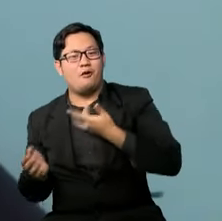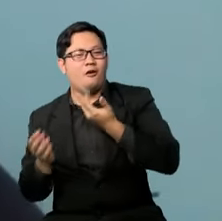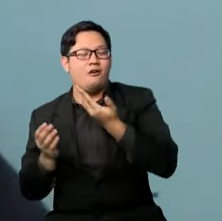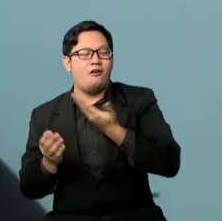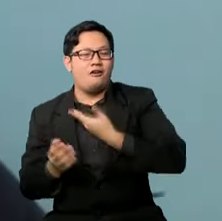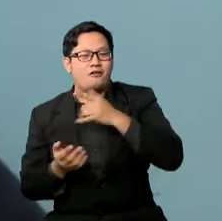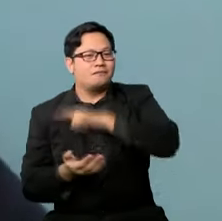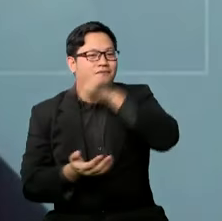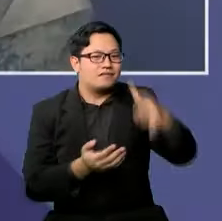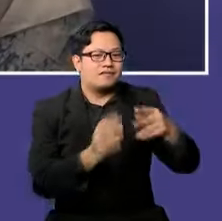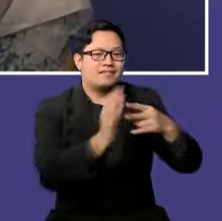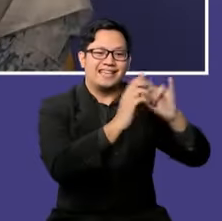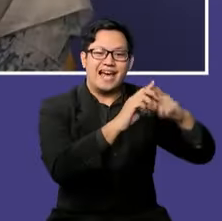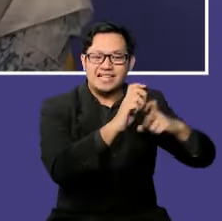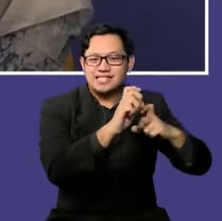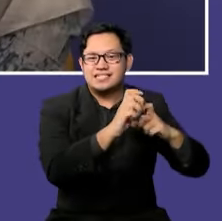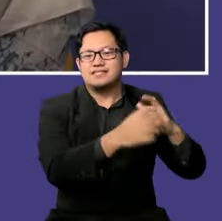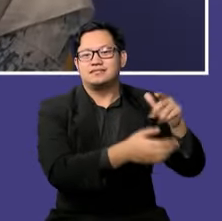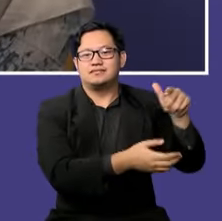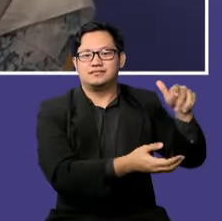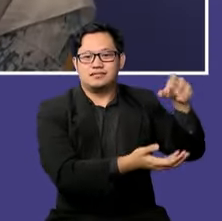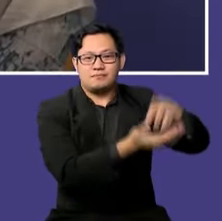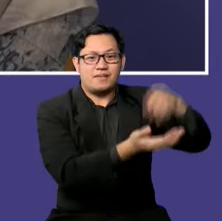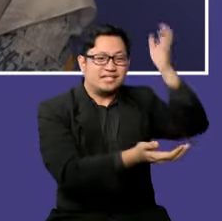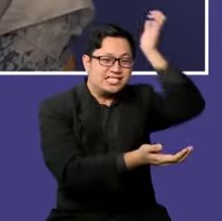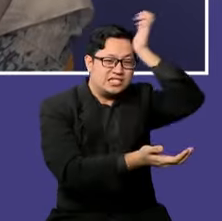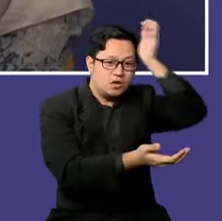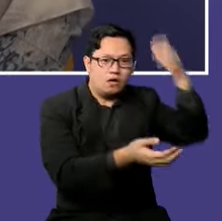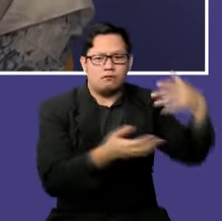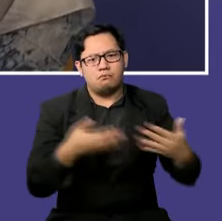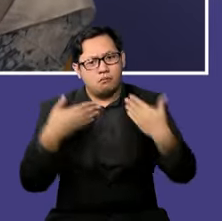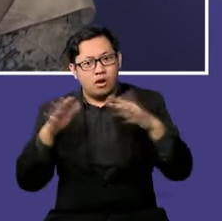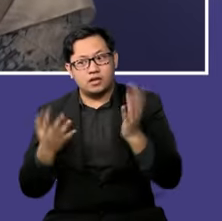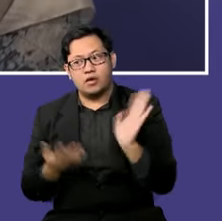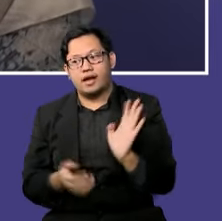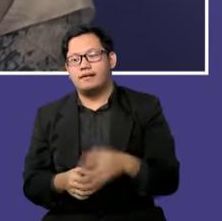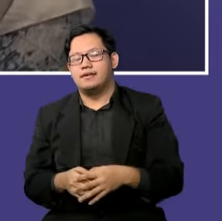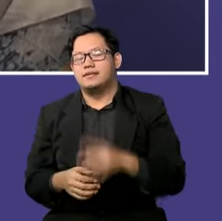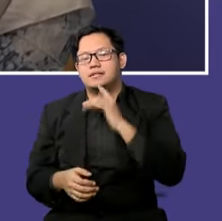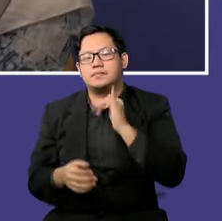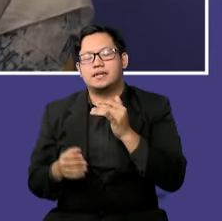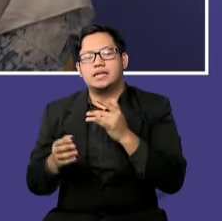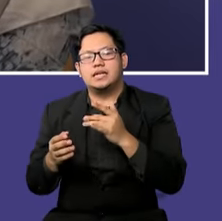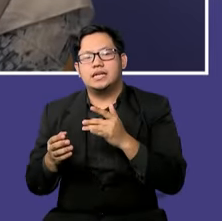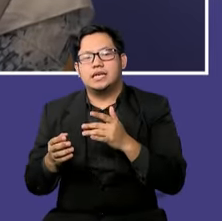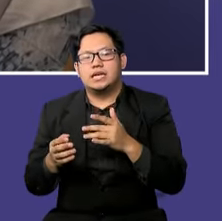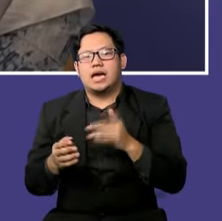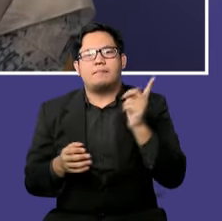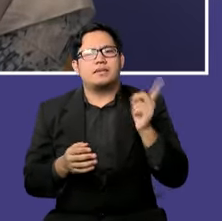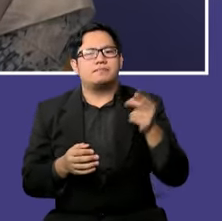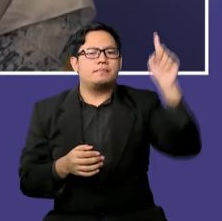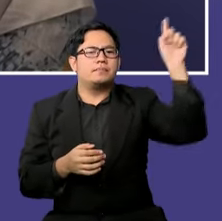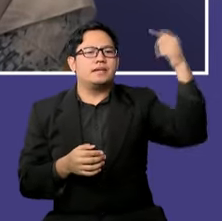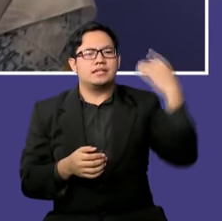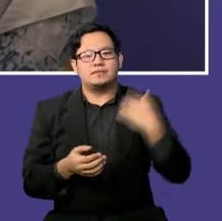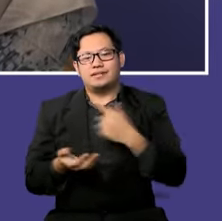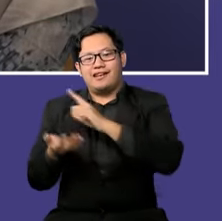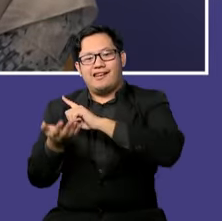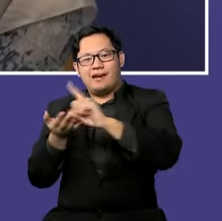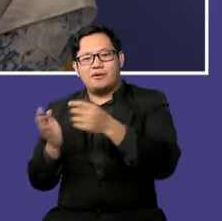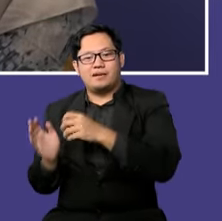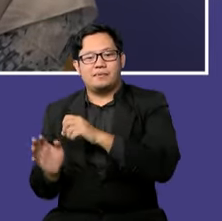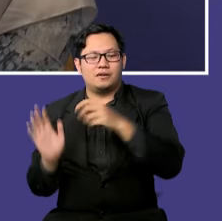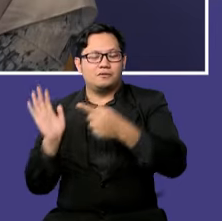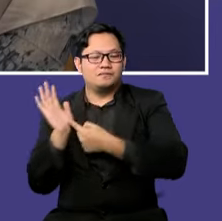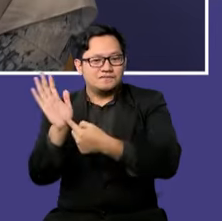ke saya Eh Nias misalnya boleh gitu oke motivasi pemerintah setiap minggu melaporkan zona hijau Oke jadi